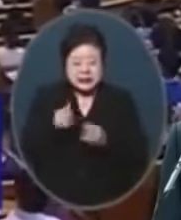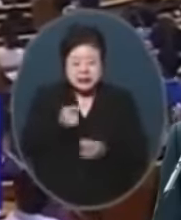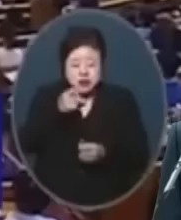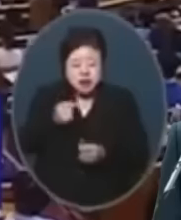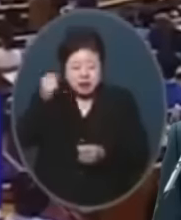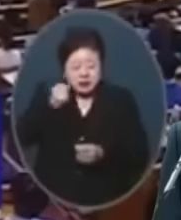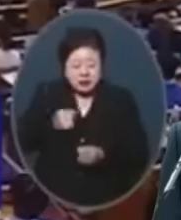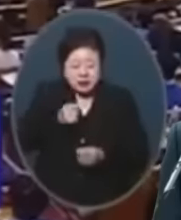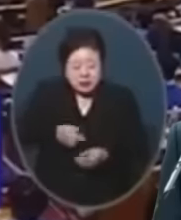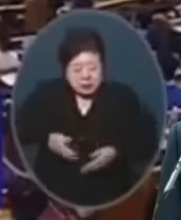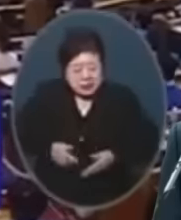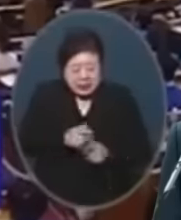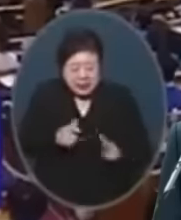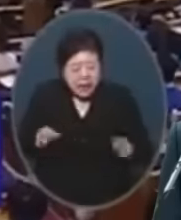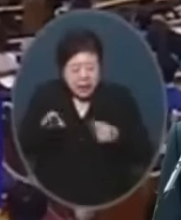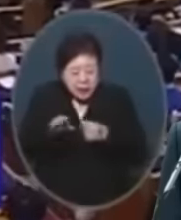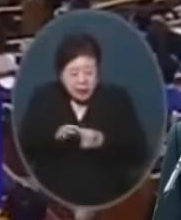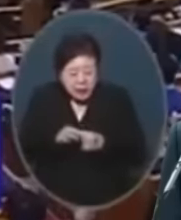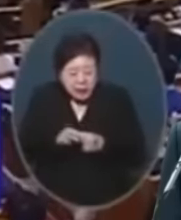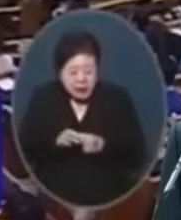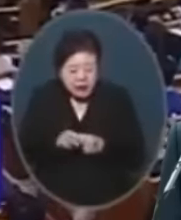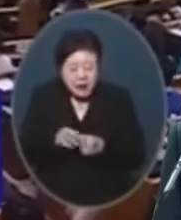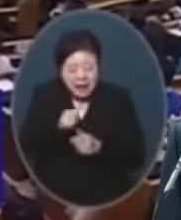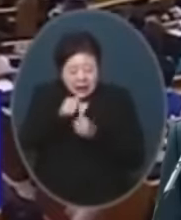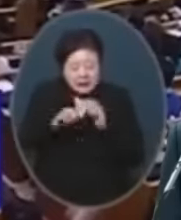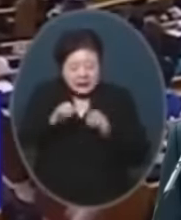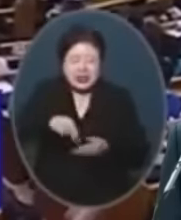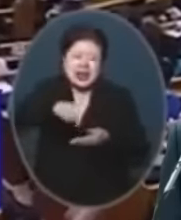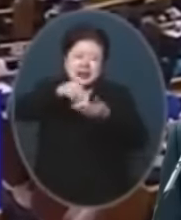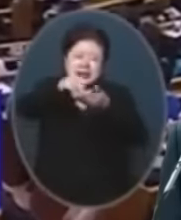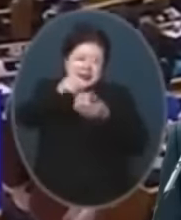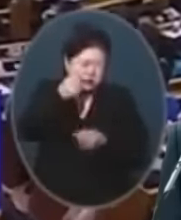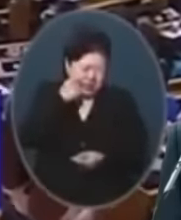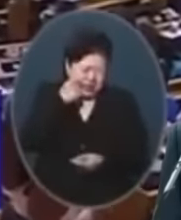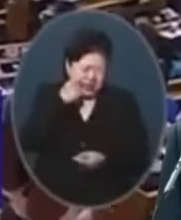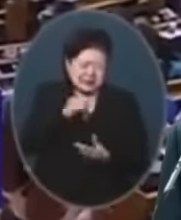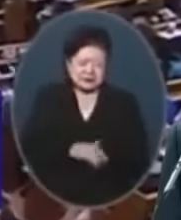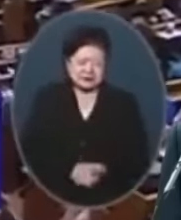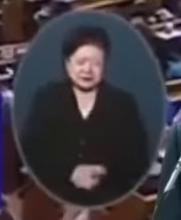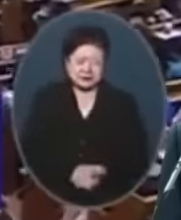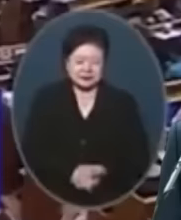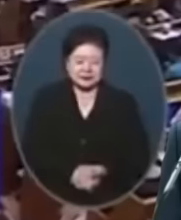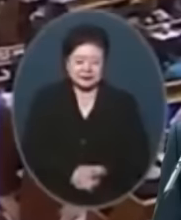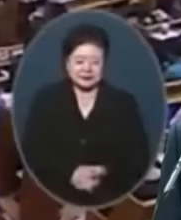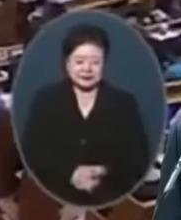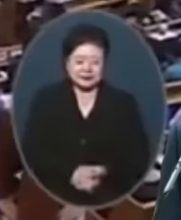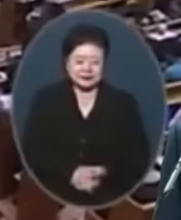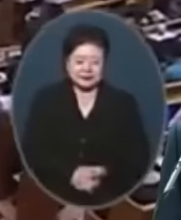물과 성령으로 나지 아니하면 하나님의 나라에 들어갈 수 없느니라.